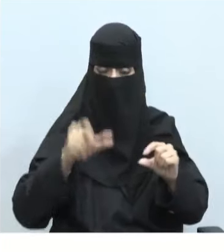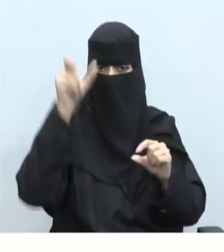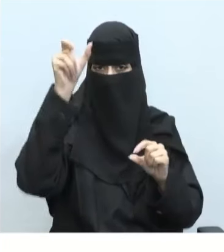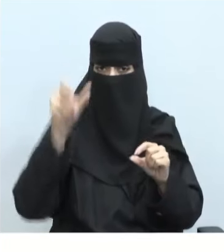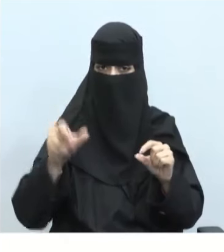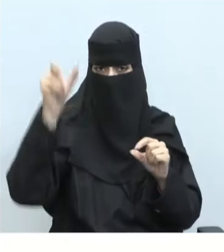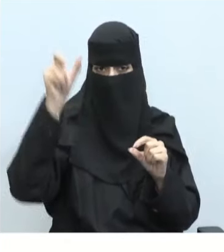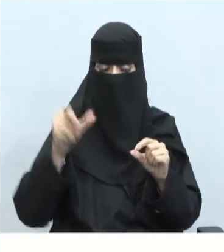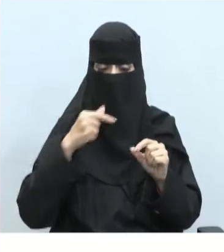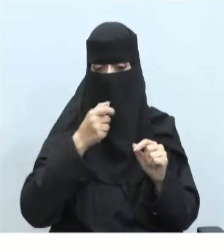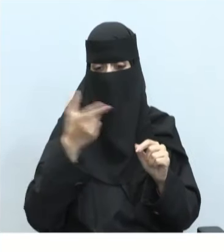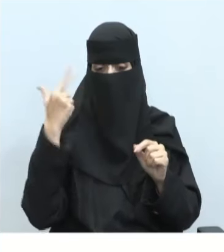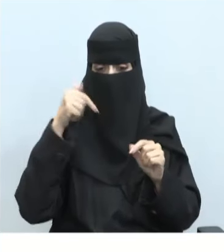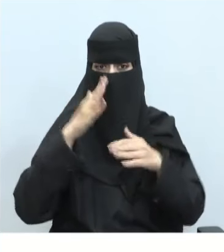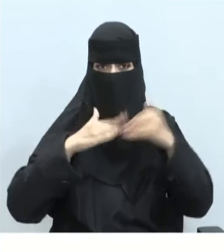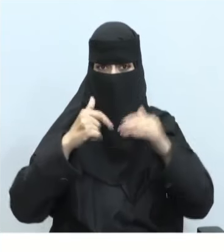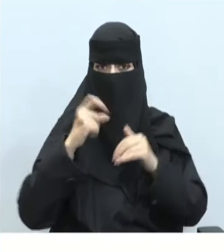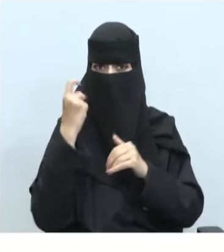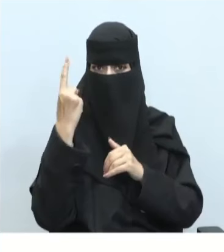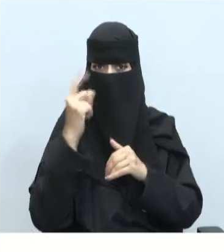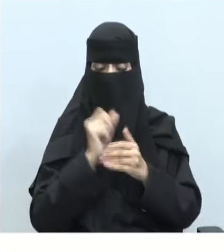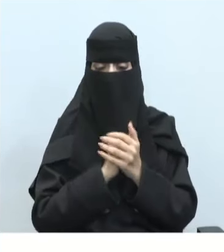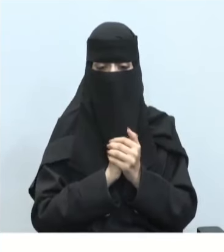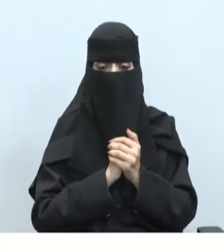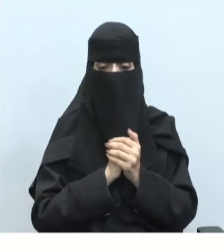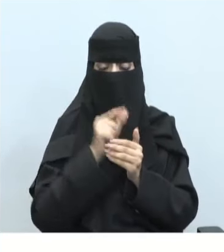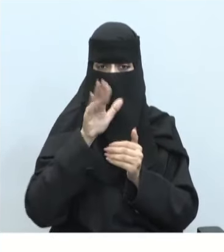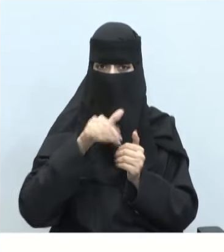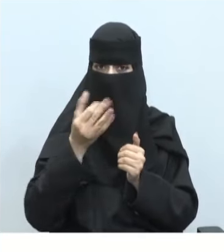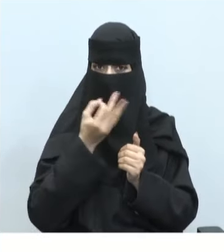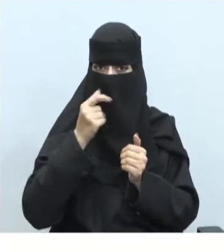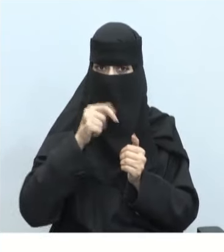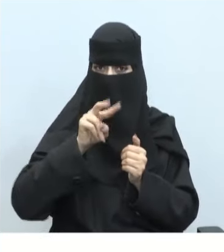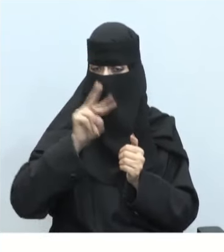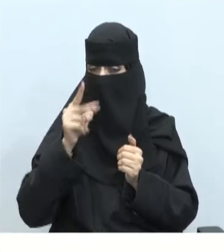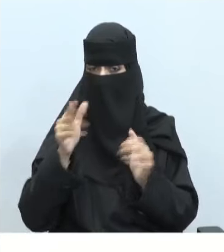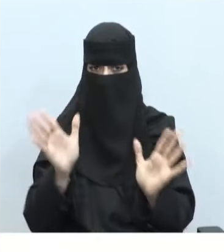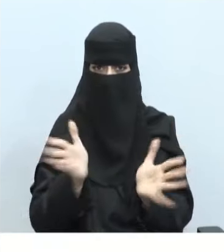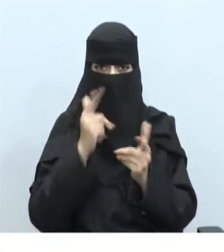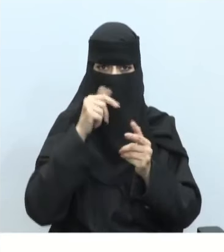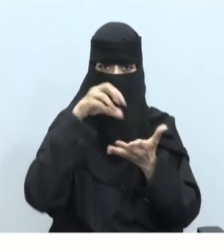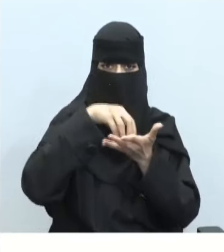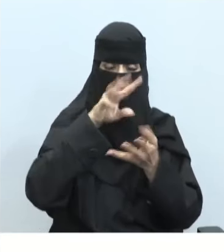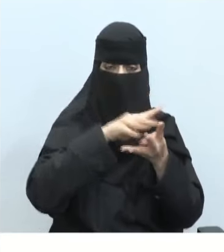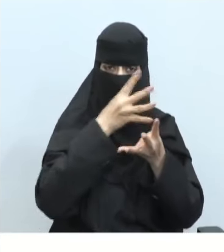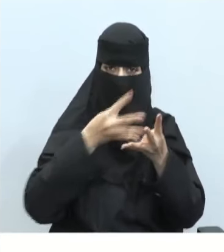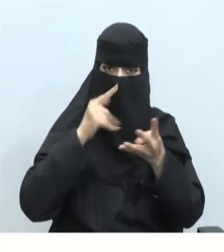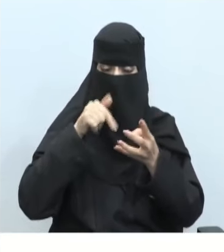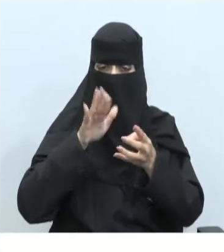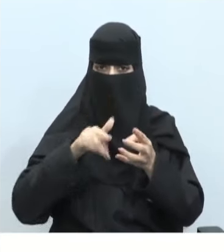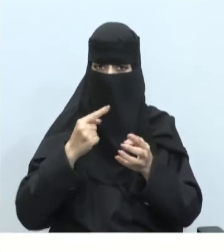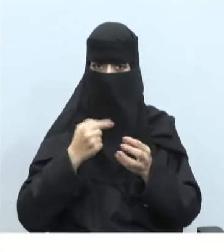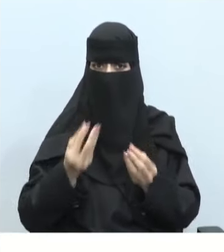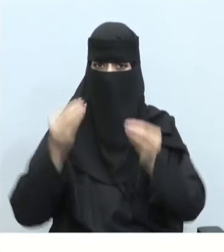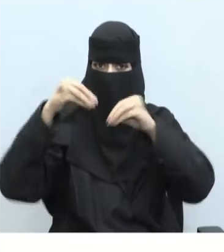والاعمده كانت هذه هي المهاره الاولى ذكرنا اننا ننقر في اي مكان في الجدول المراد